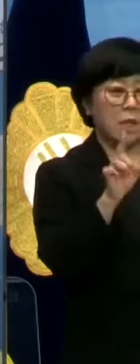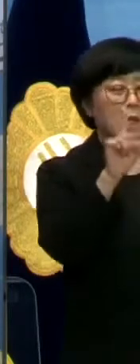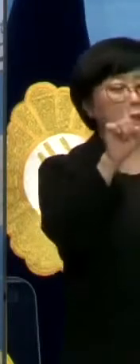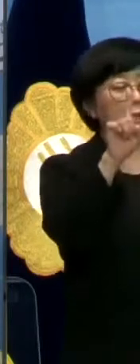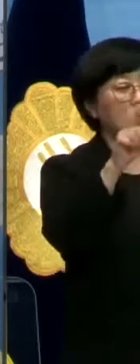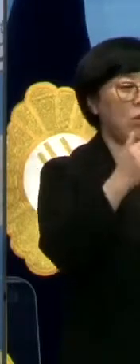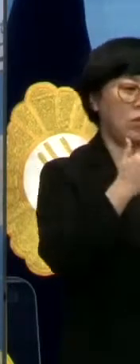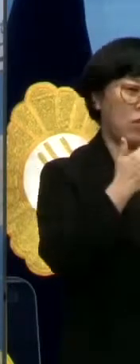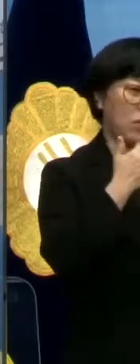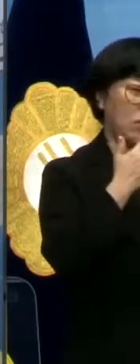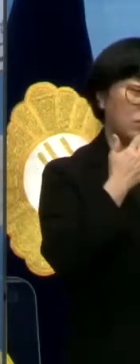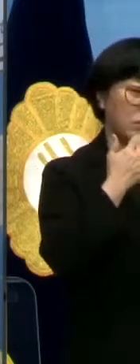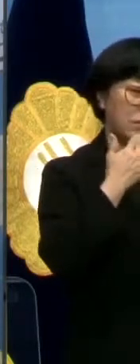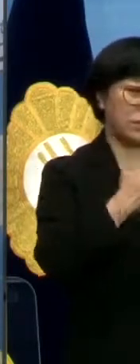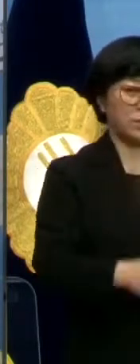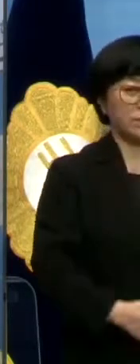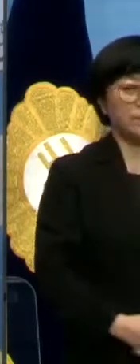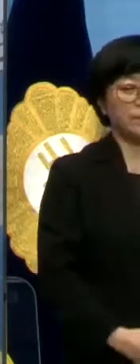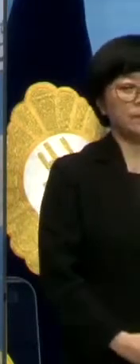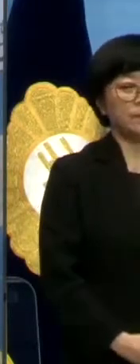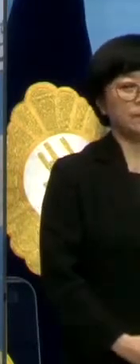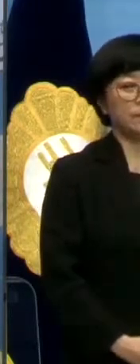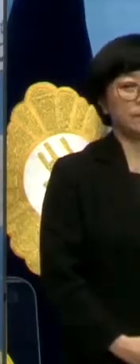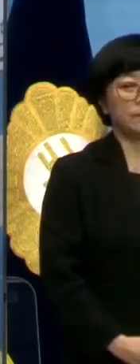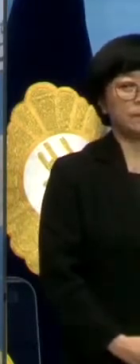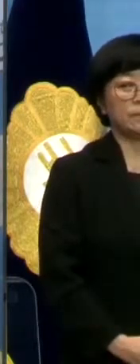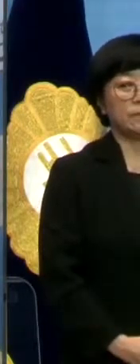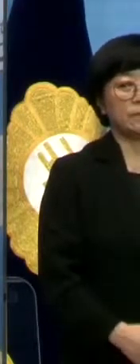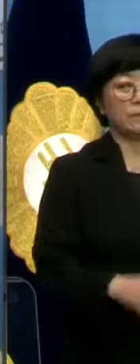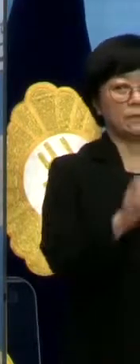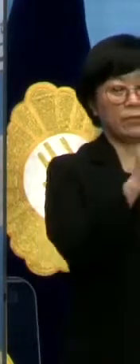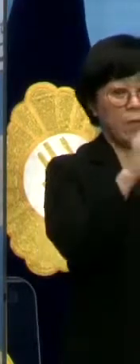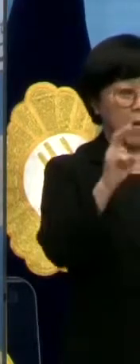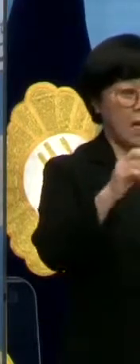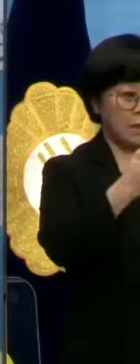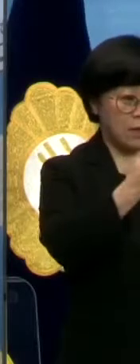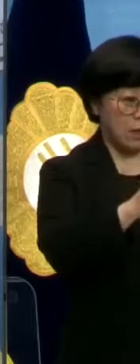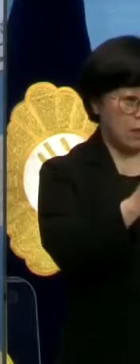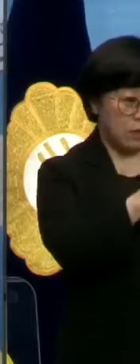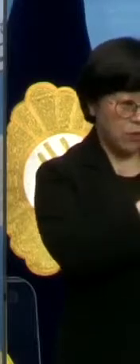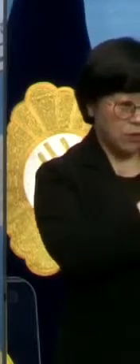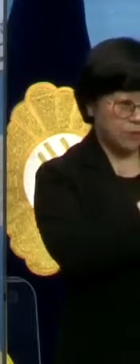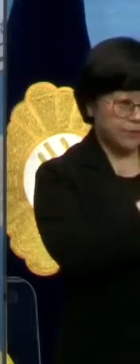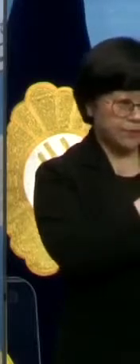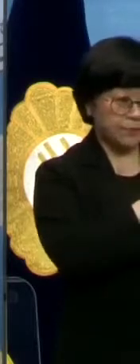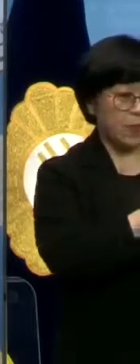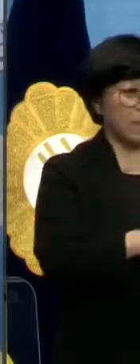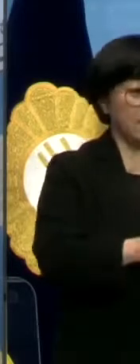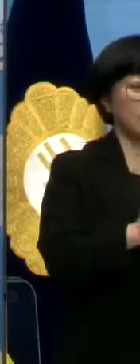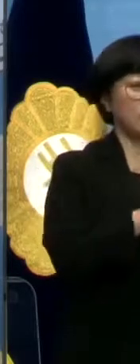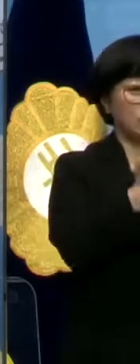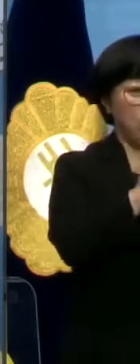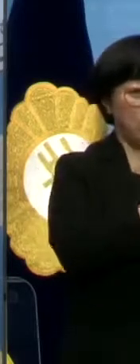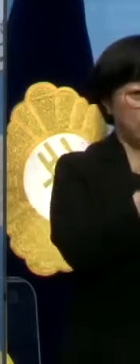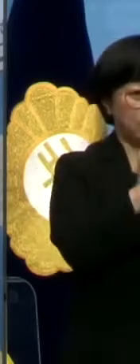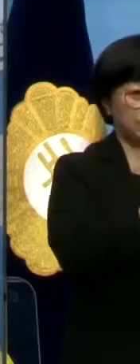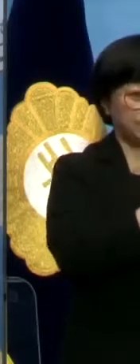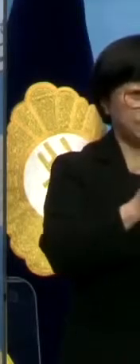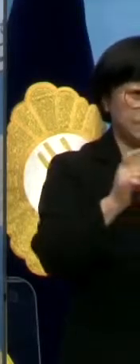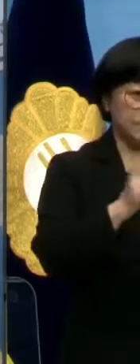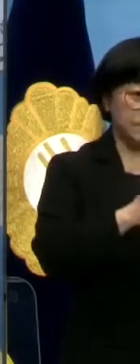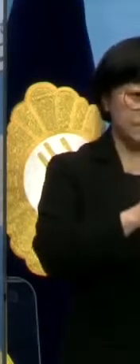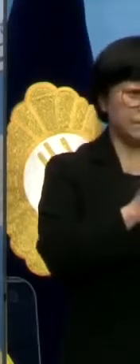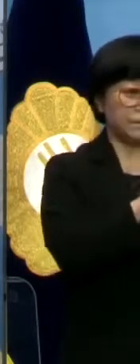한 푼도 없었습니다. 야당의 요구로 겨우 3조 원 규모의